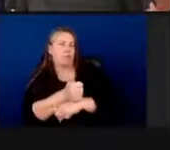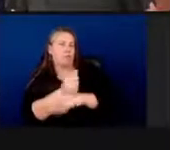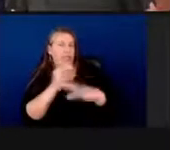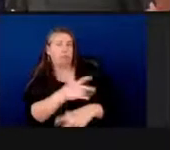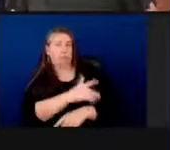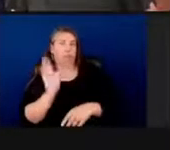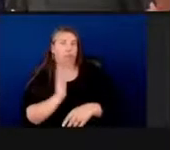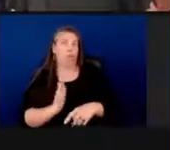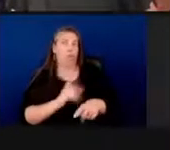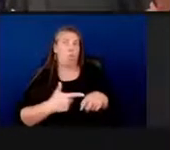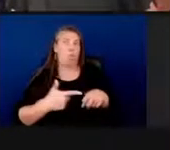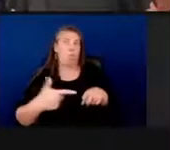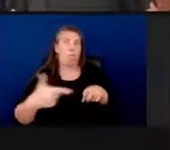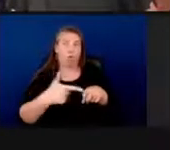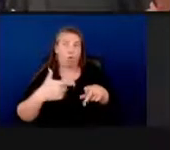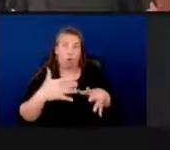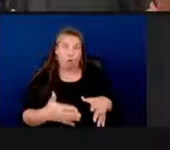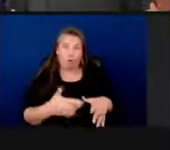Walimu wetu wengi